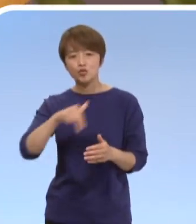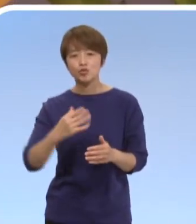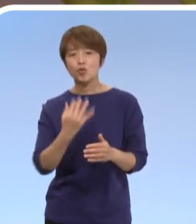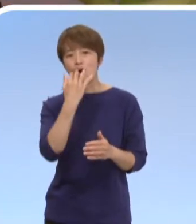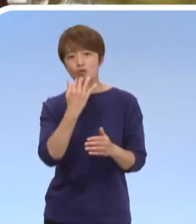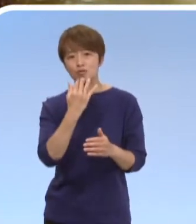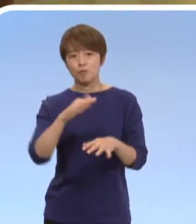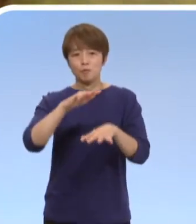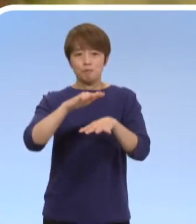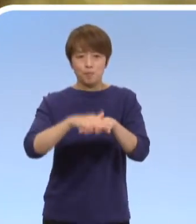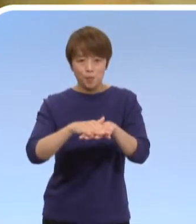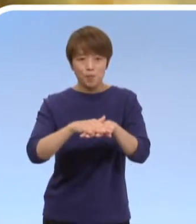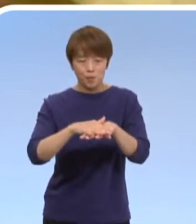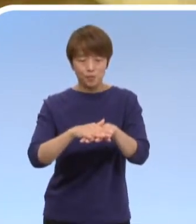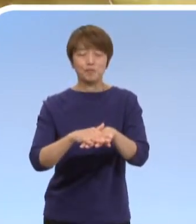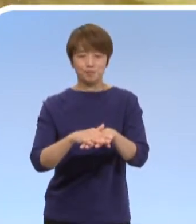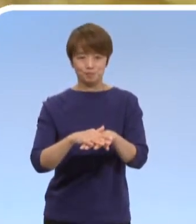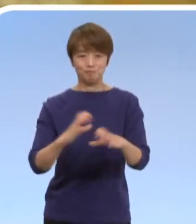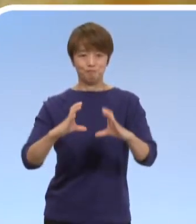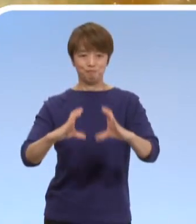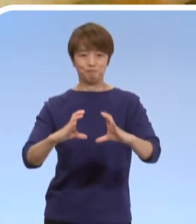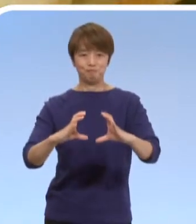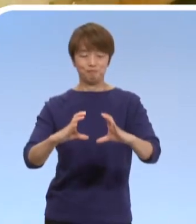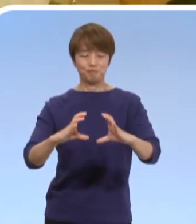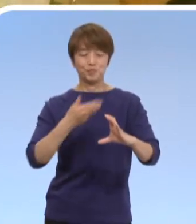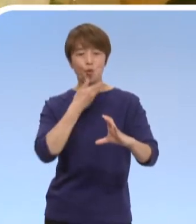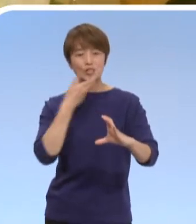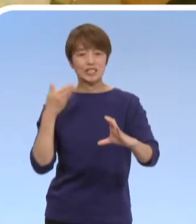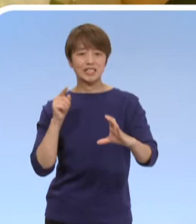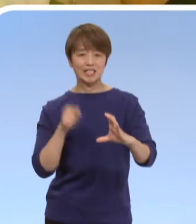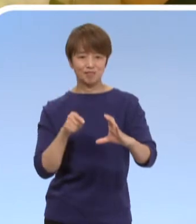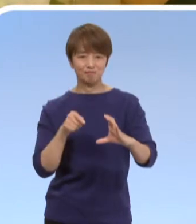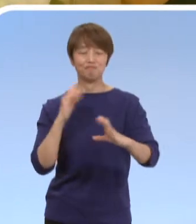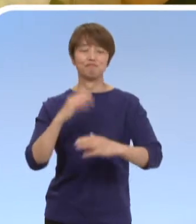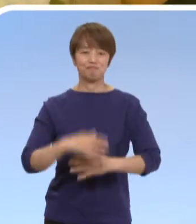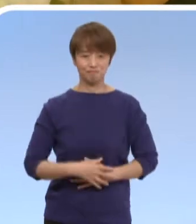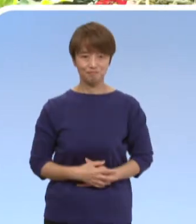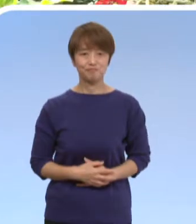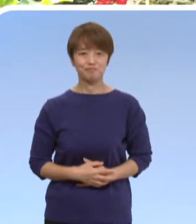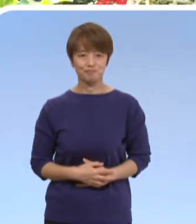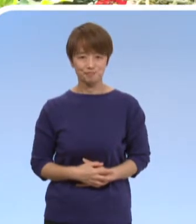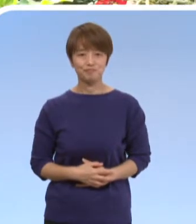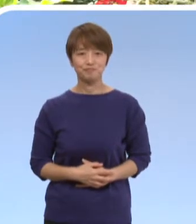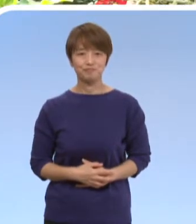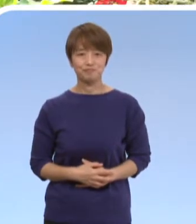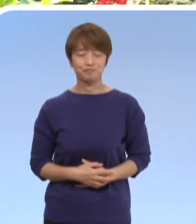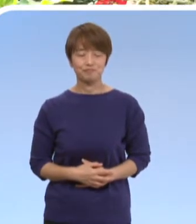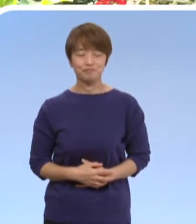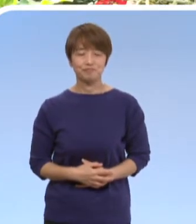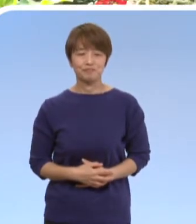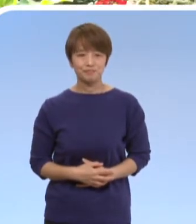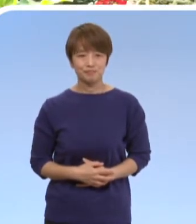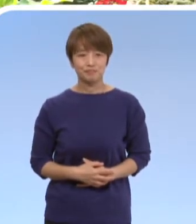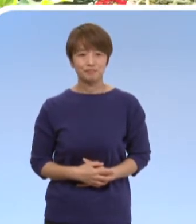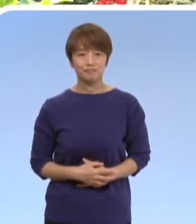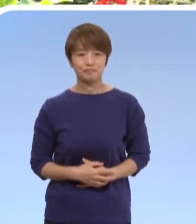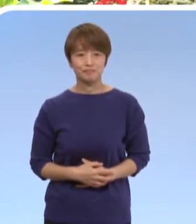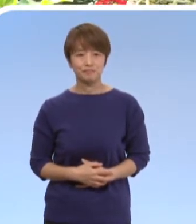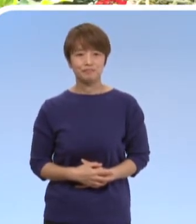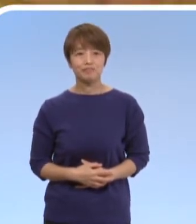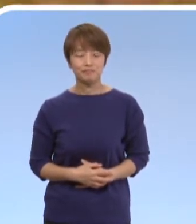の爽やかな香りの広がる旨味たっぷりの和風テイストの味になっております